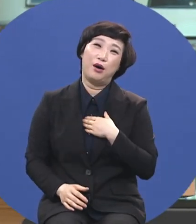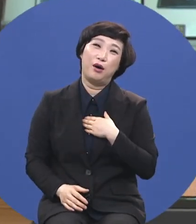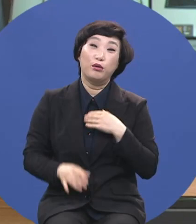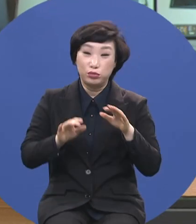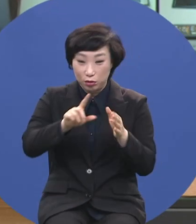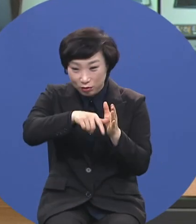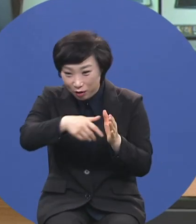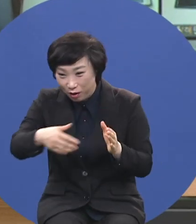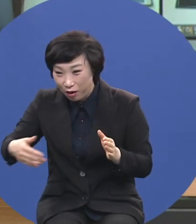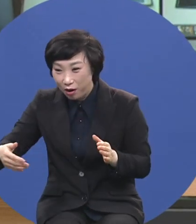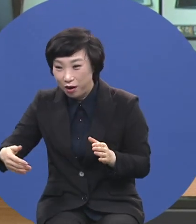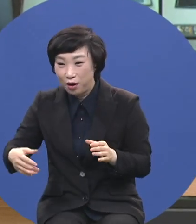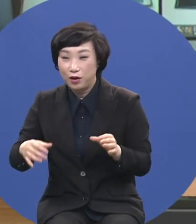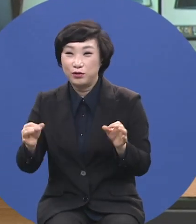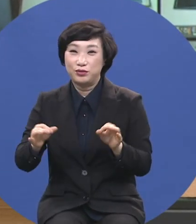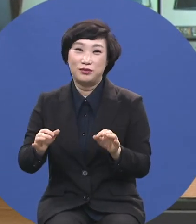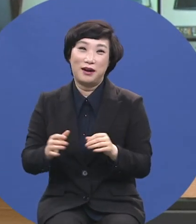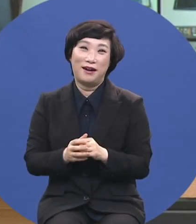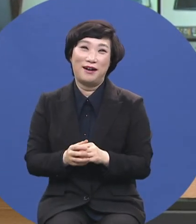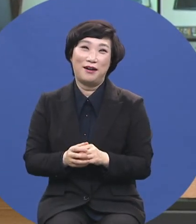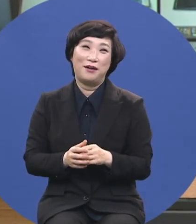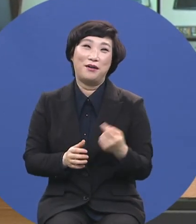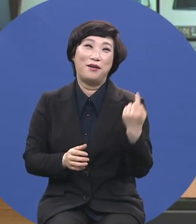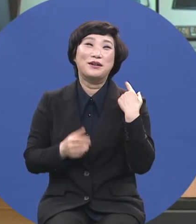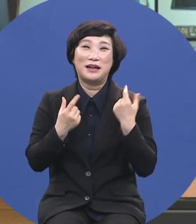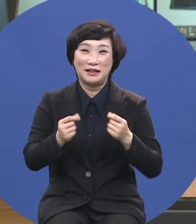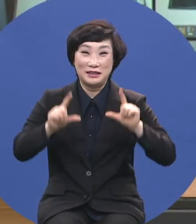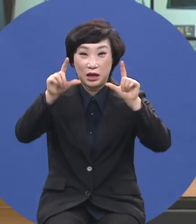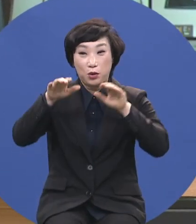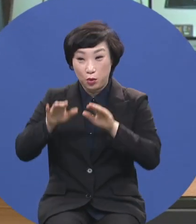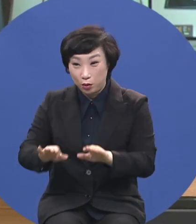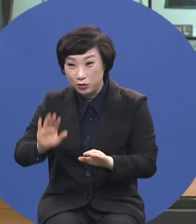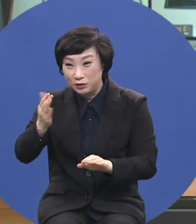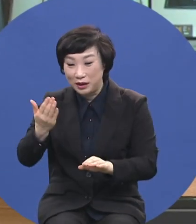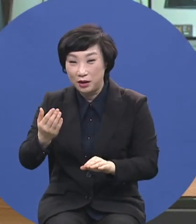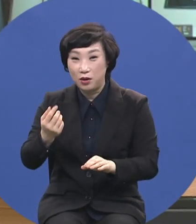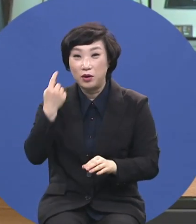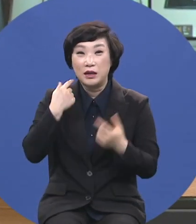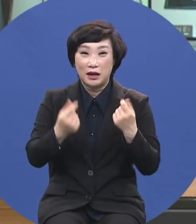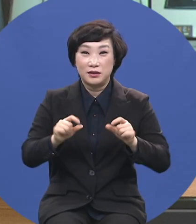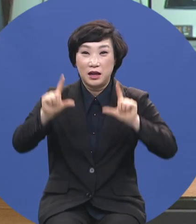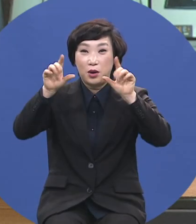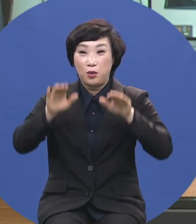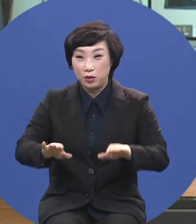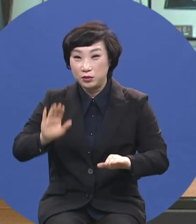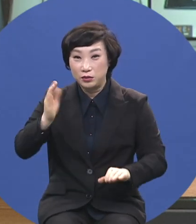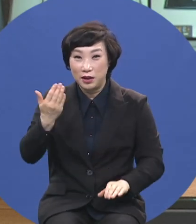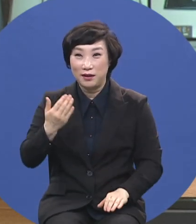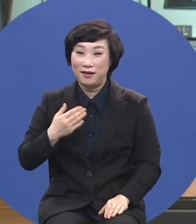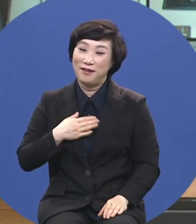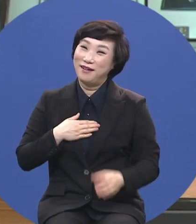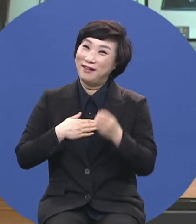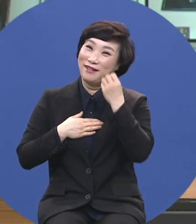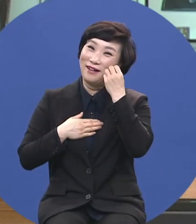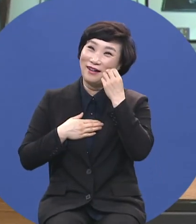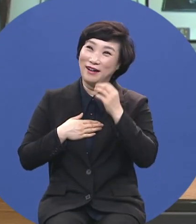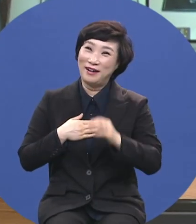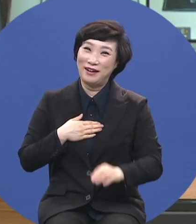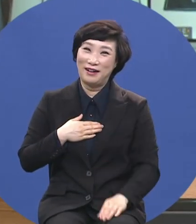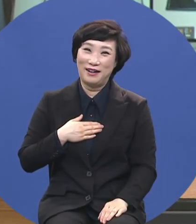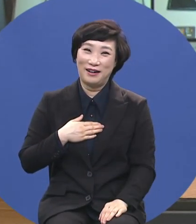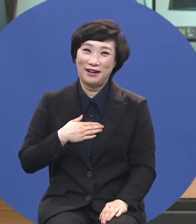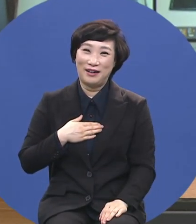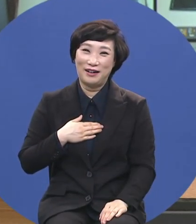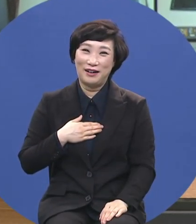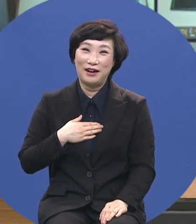순간에 어제 같은 날이 오늘이 돼버렸어요. 어제 같은 날이 오늘이. 예,